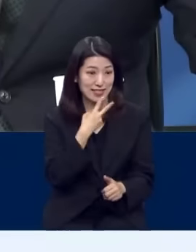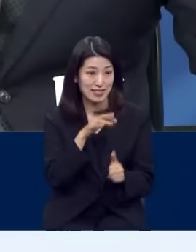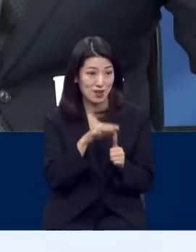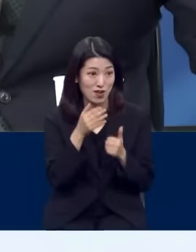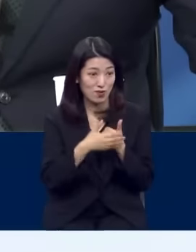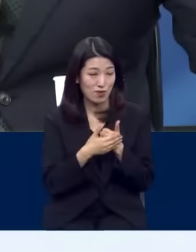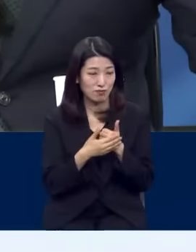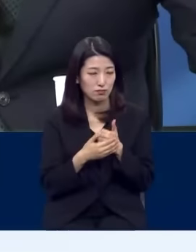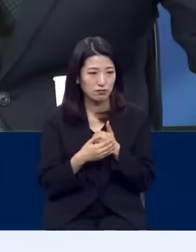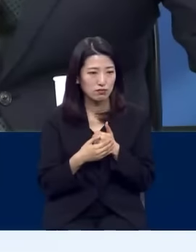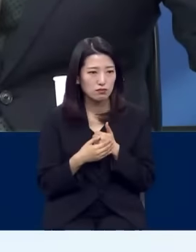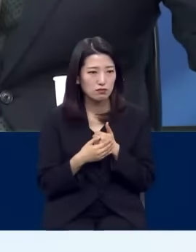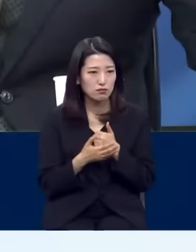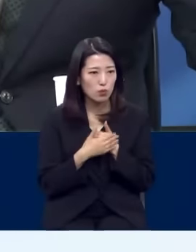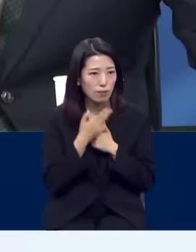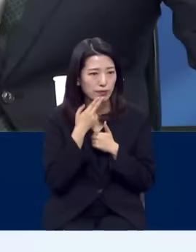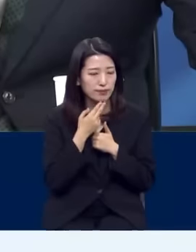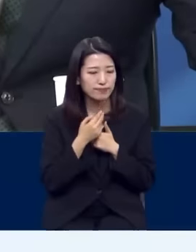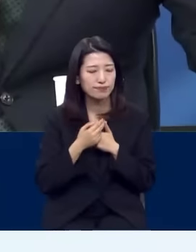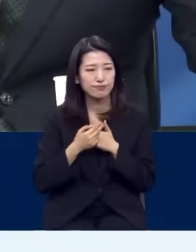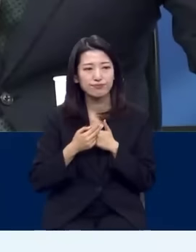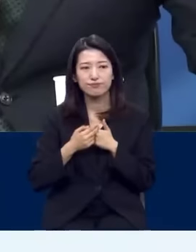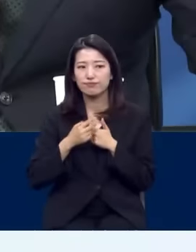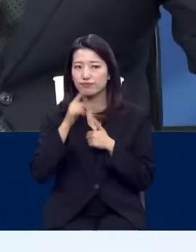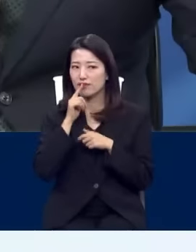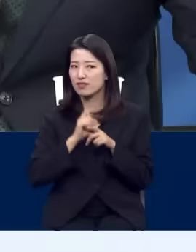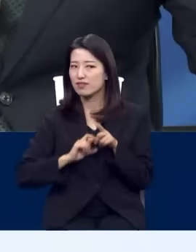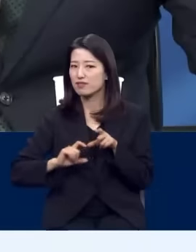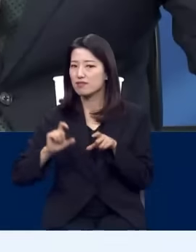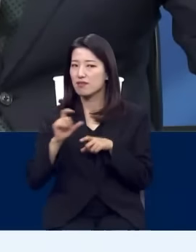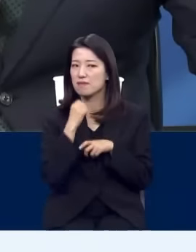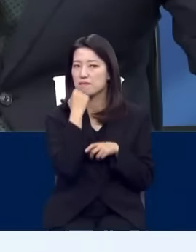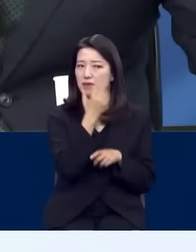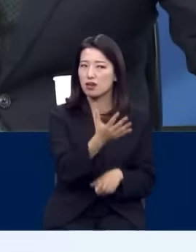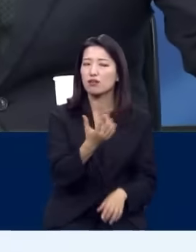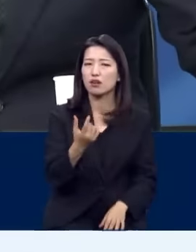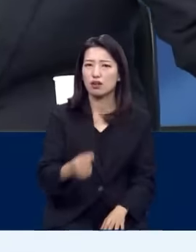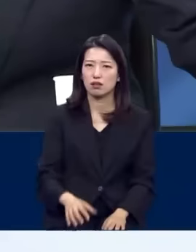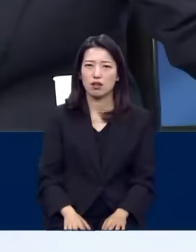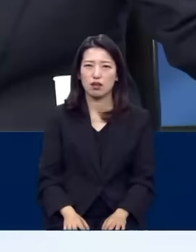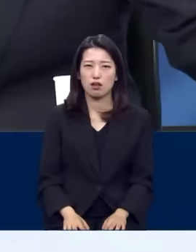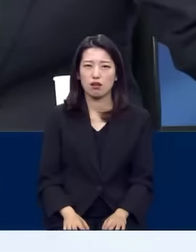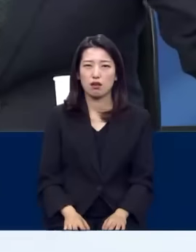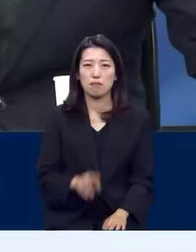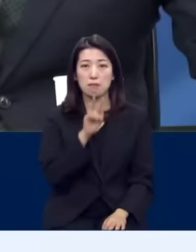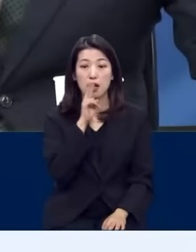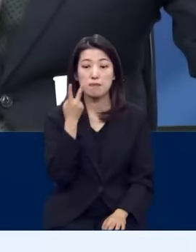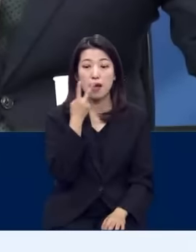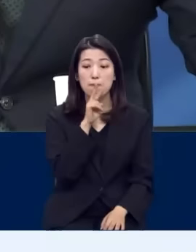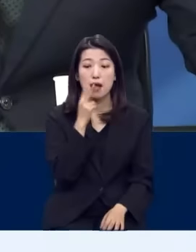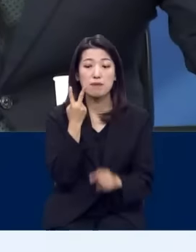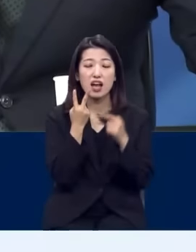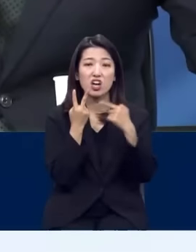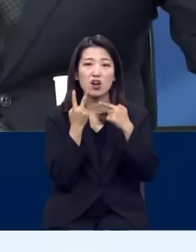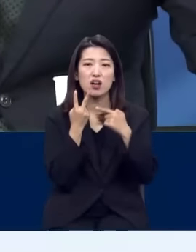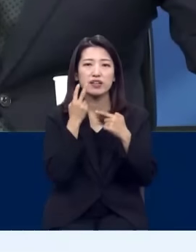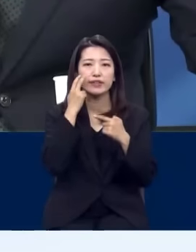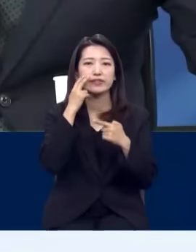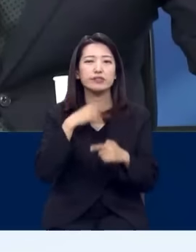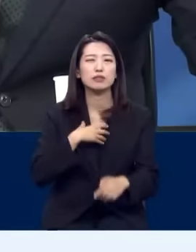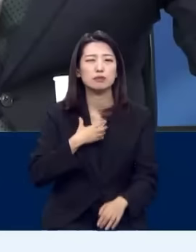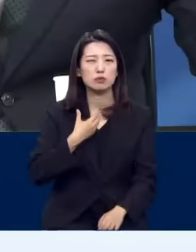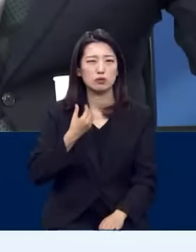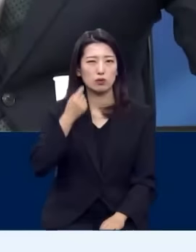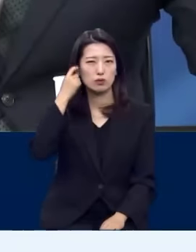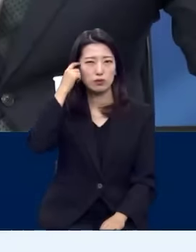주파를 계속 팀고 있는 거지 그냥 오락가락하고 횡성서 아니에요 술 먹고 횡설 이런게 아니거든요 제가 볼 때 그니까 저것도 마찬가지입니다 지금 아까 뭐